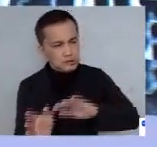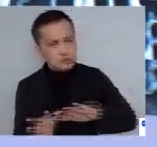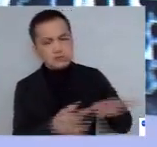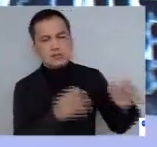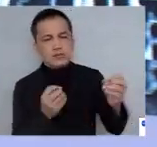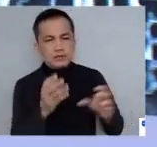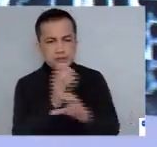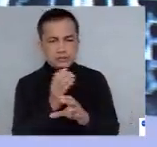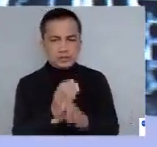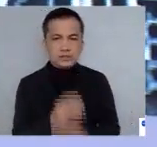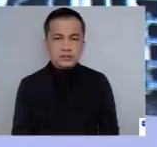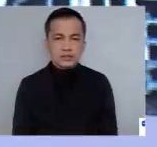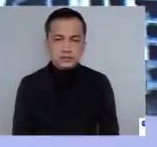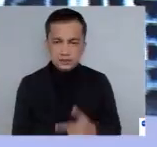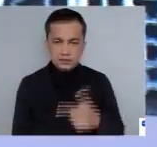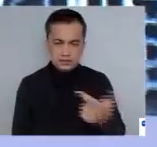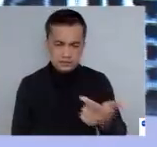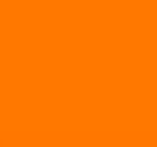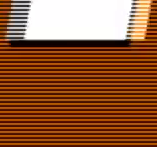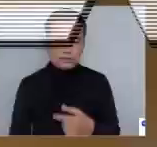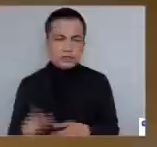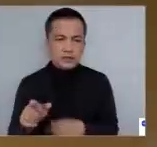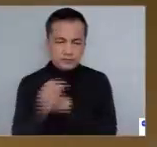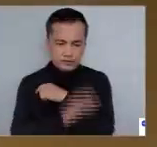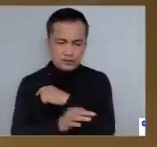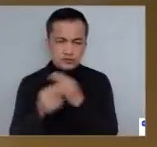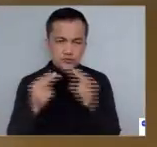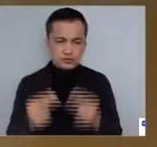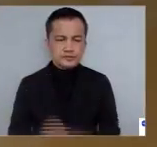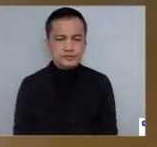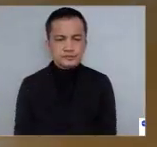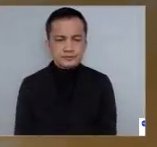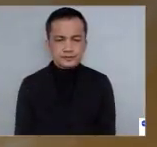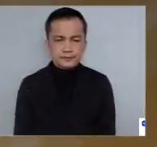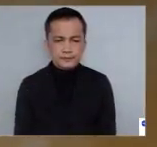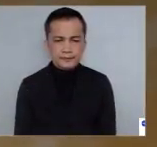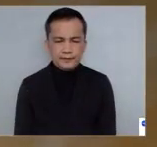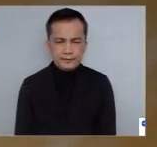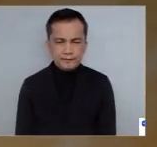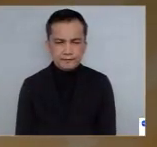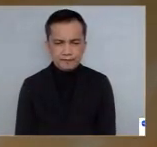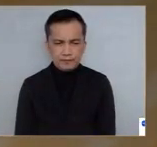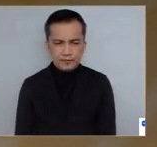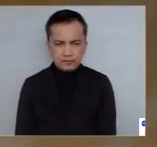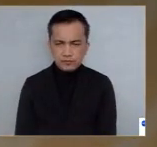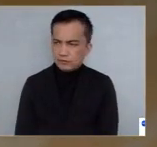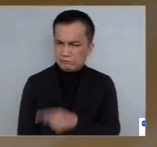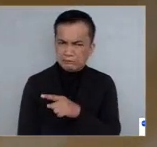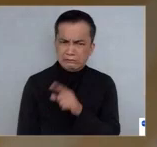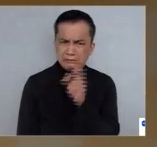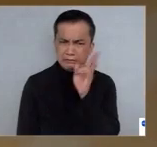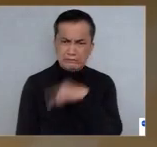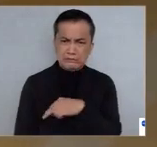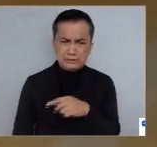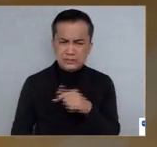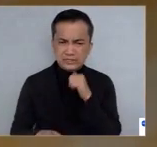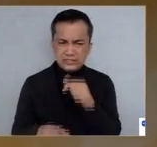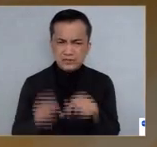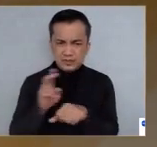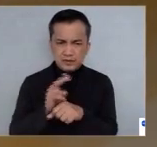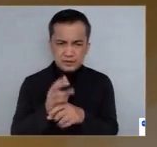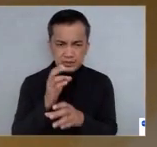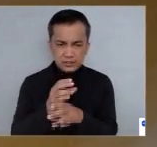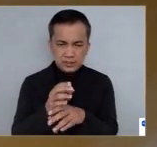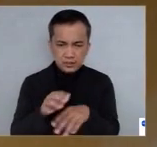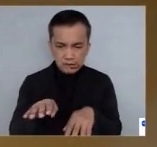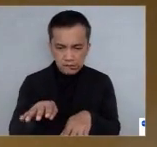frontline news abroad ni Mon Gualvez Mukhang hindi na magagamit ang mga sasakyang ito matapos malubog sa baha sa